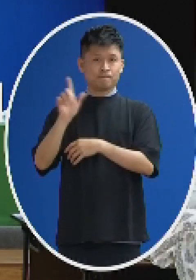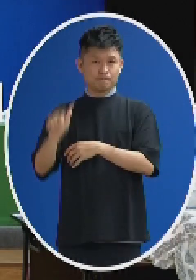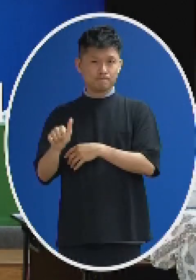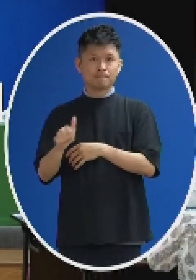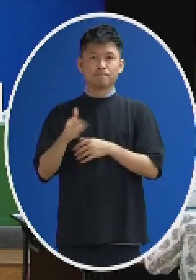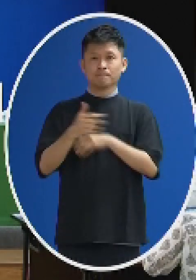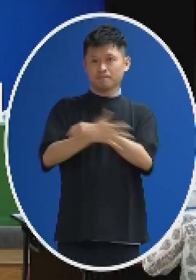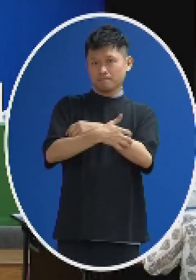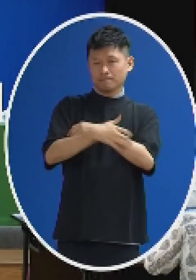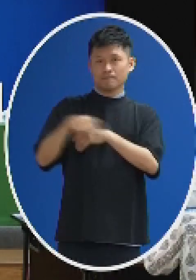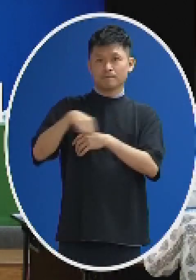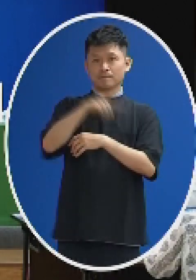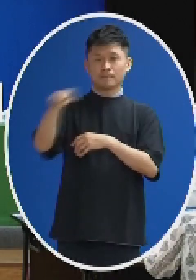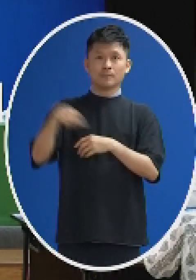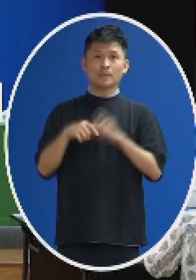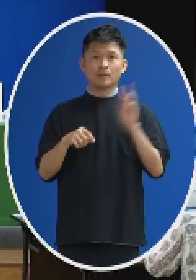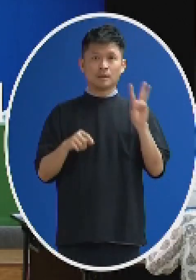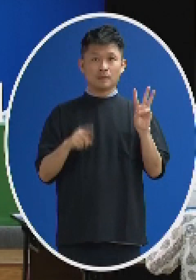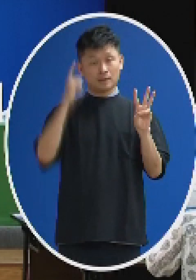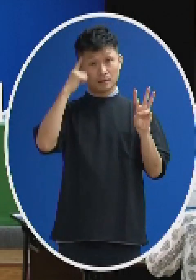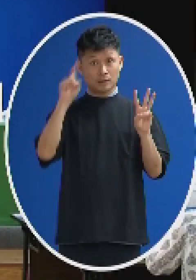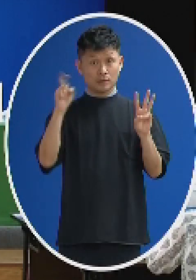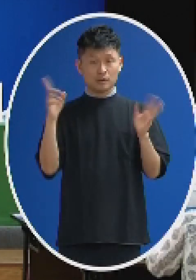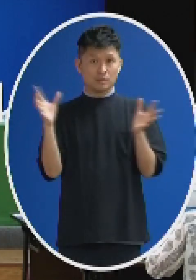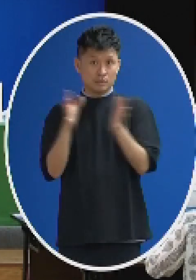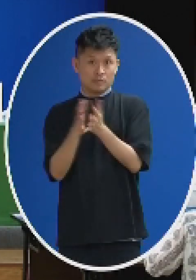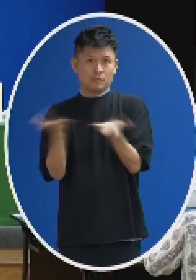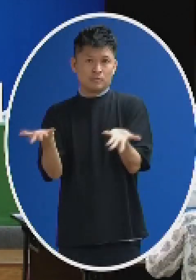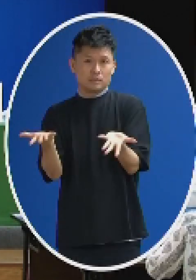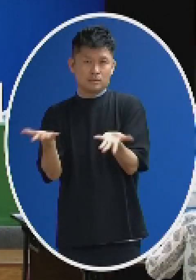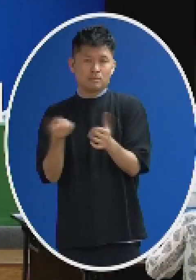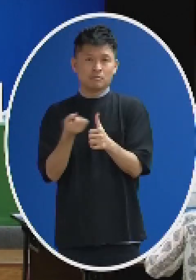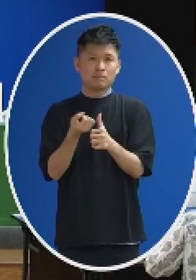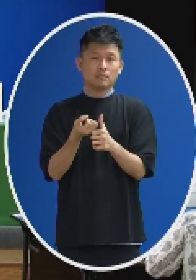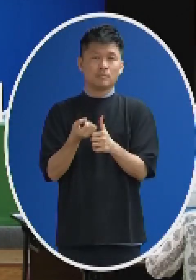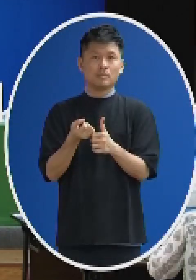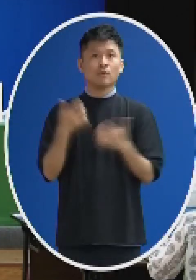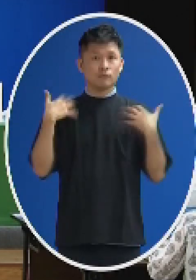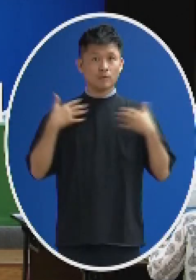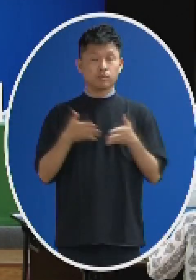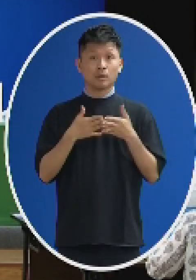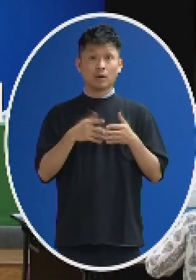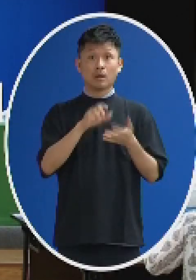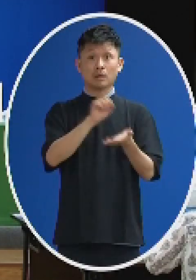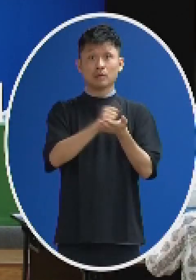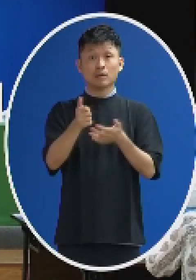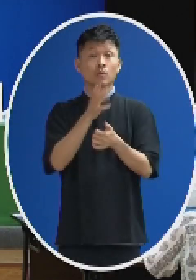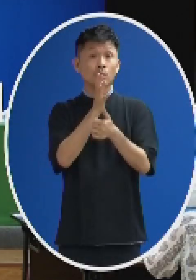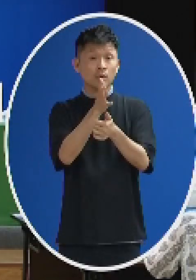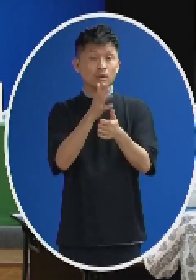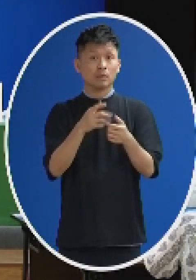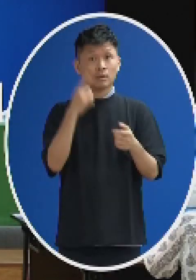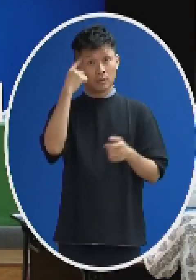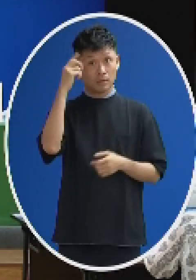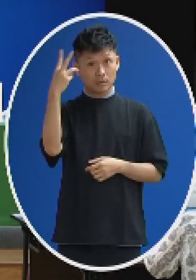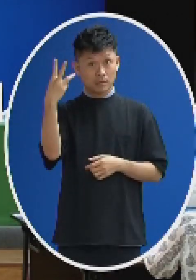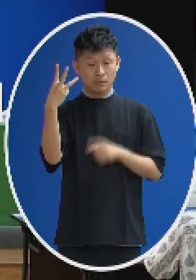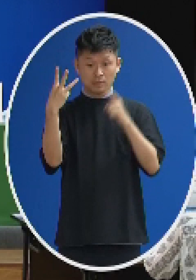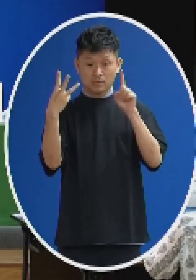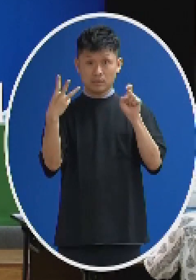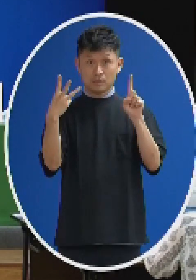前部长也都说会负责。那今天上午面对媒体询问的时候，后来是回应说3+11